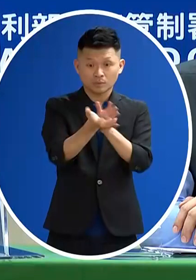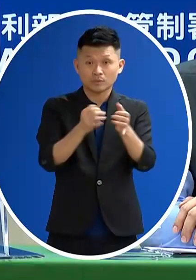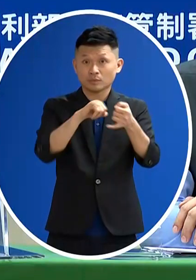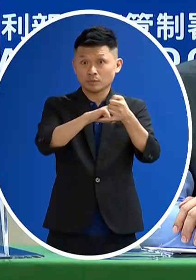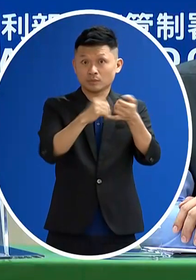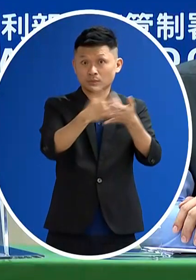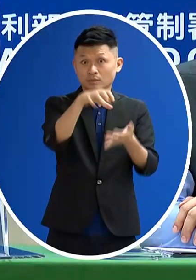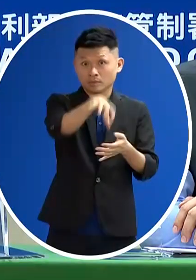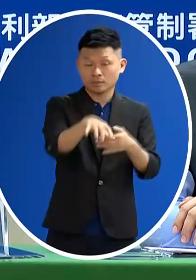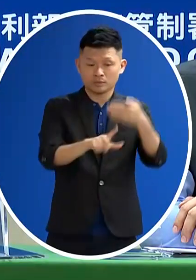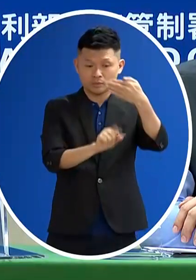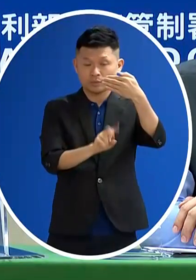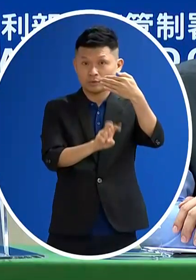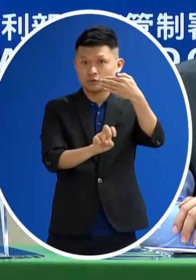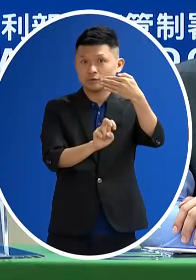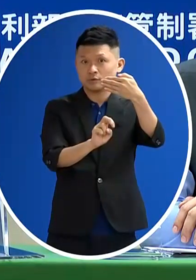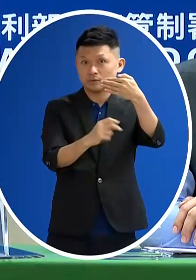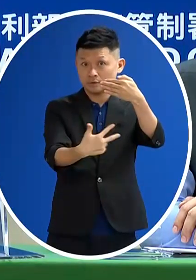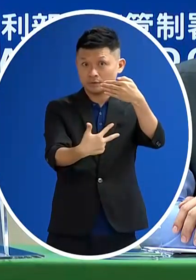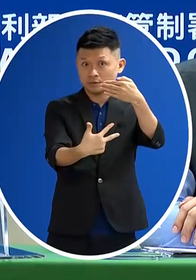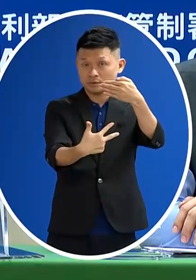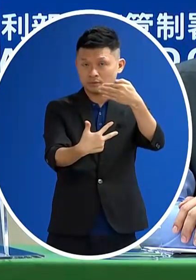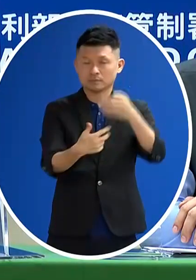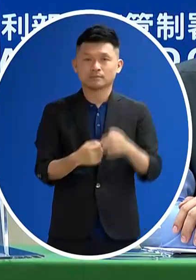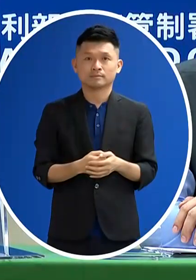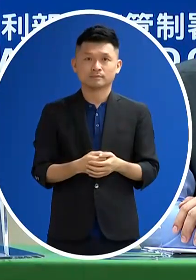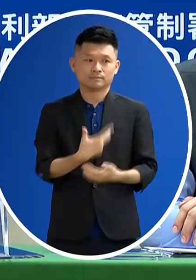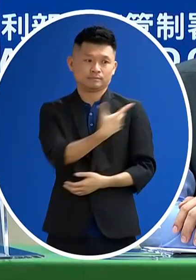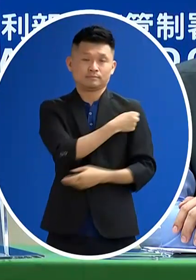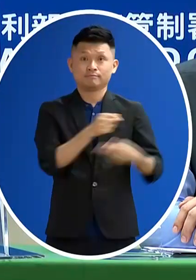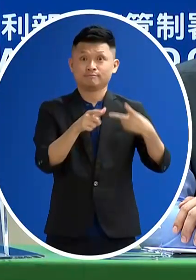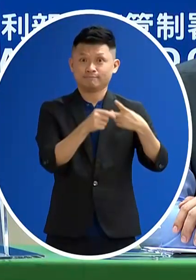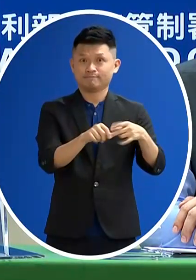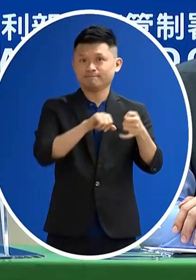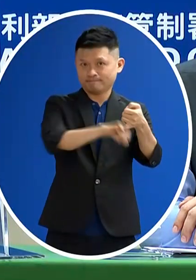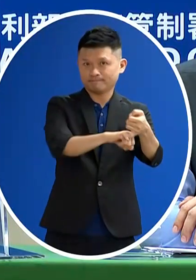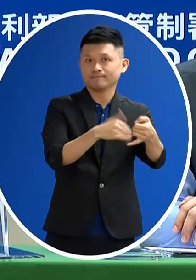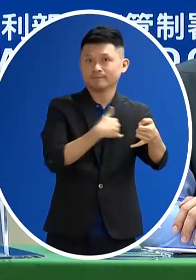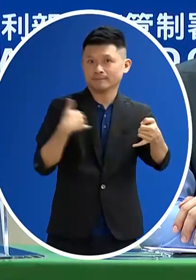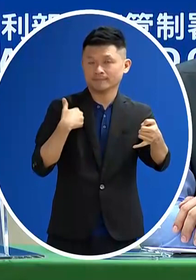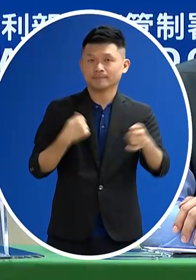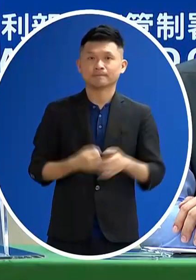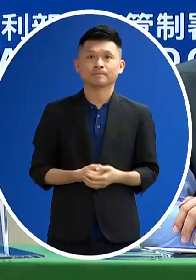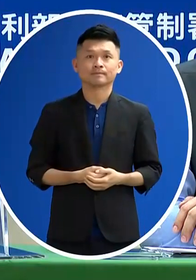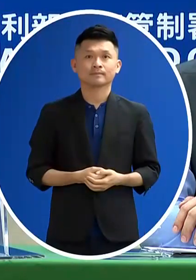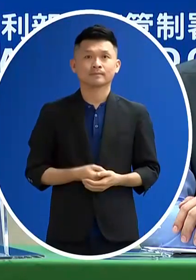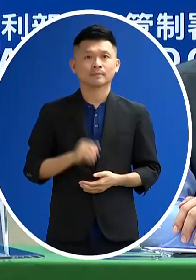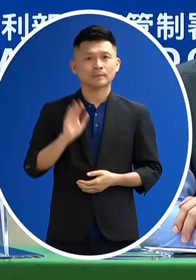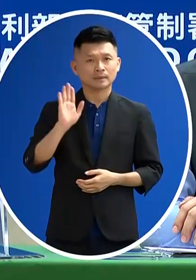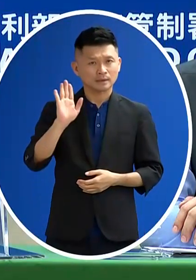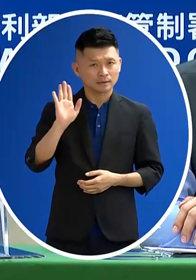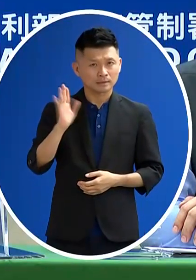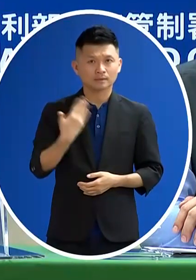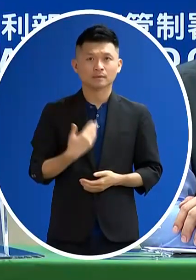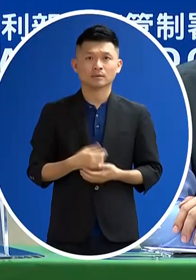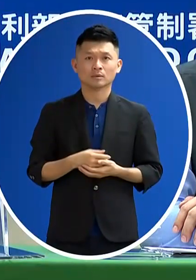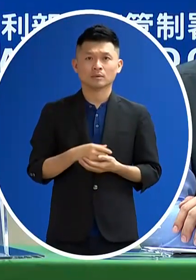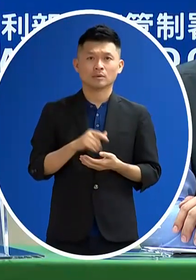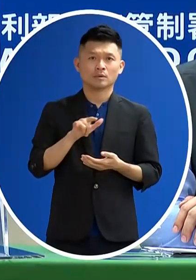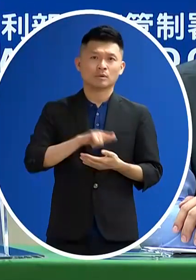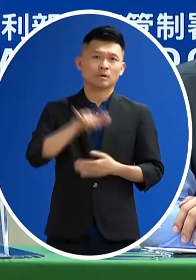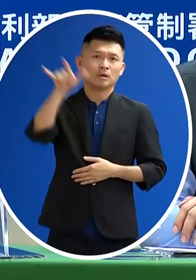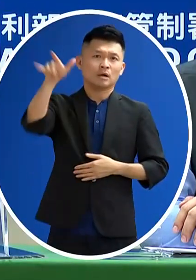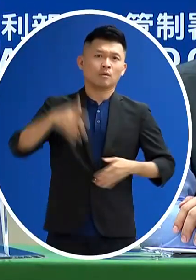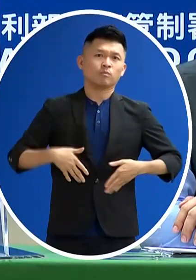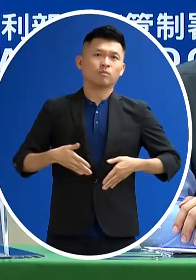在9月27号，哈，那提供施打第二剂。那但是哈有相关的，因为哈他有出国，因为